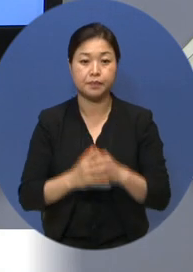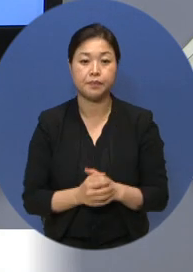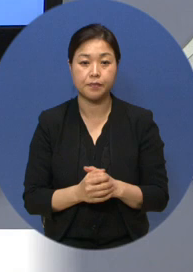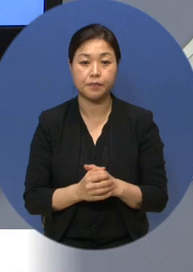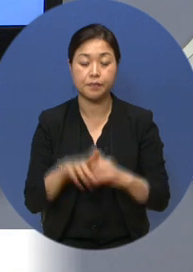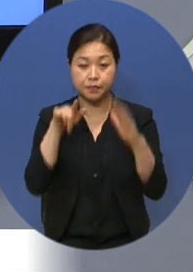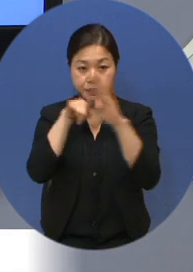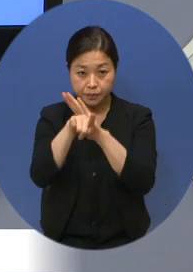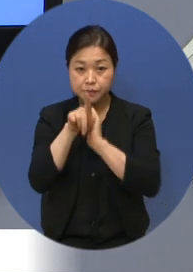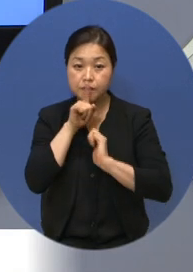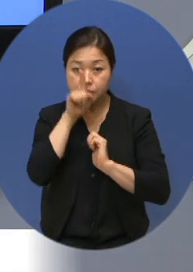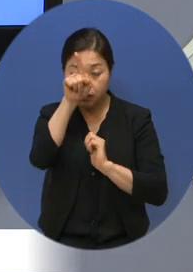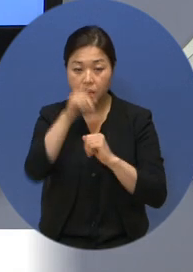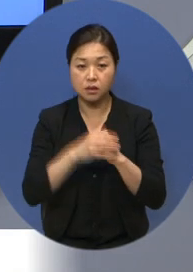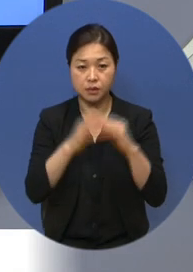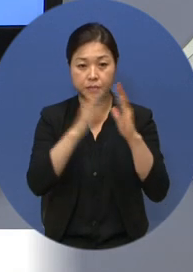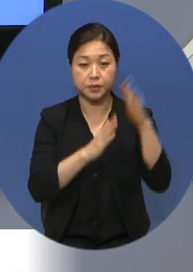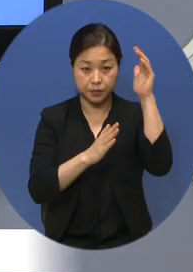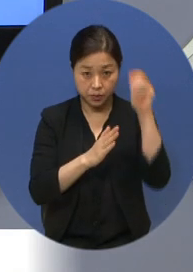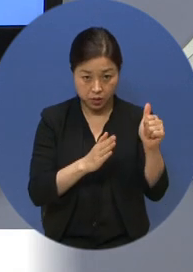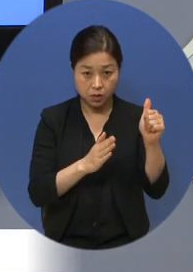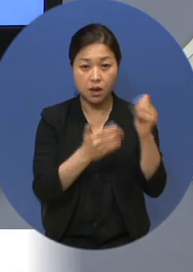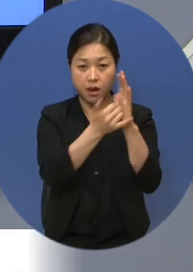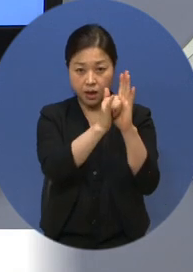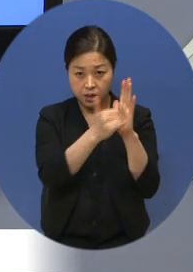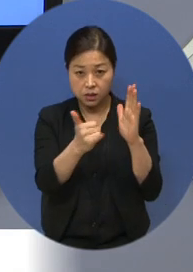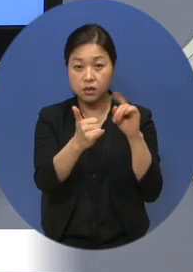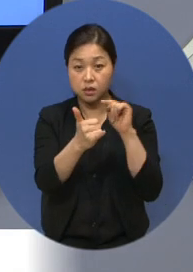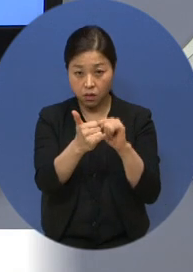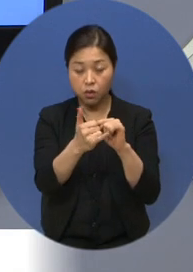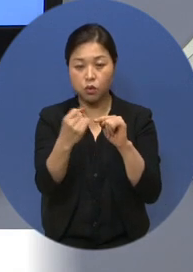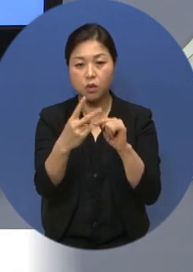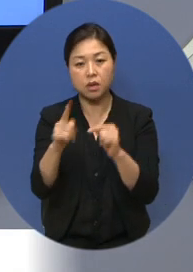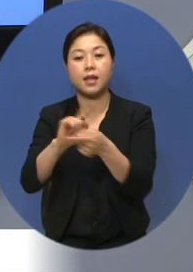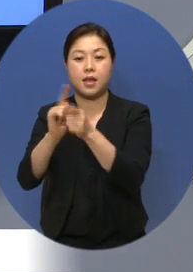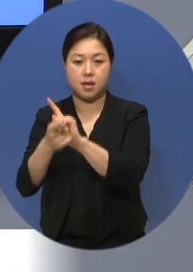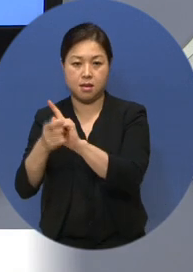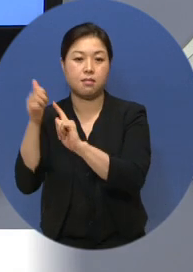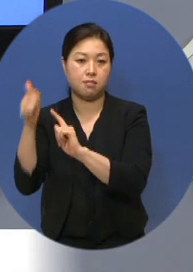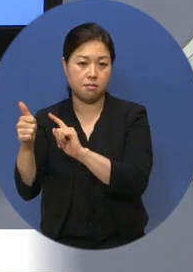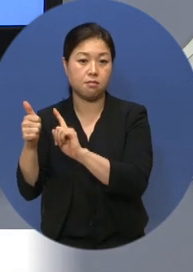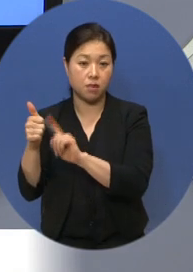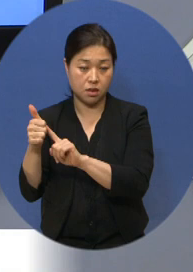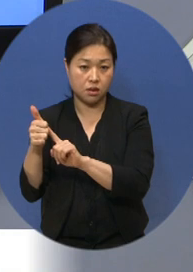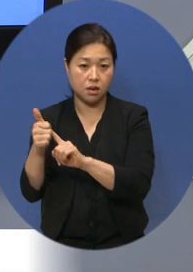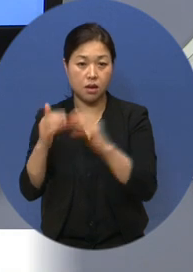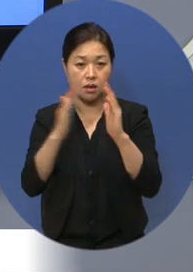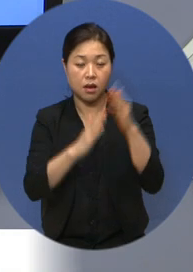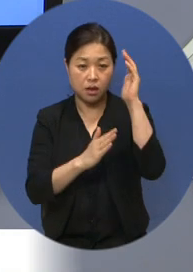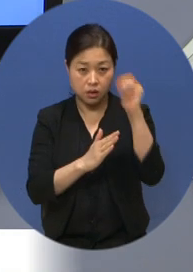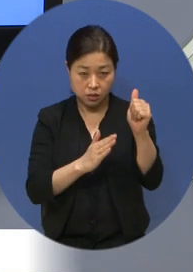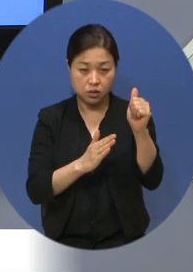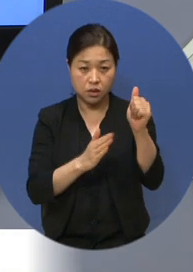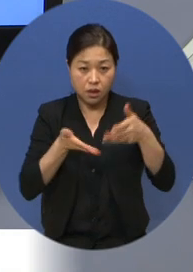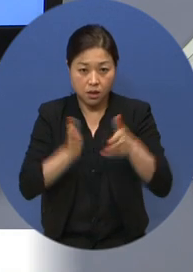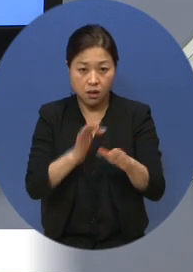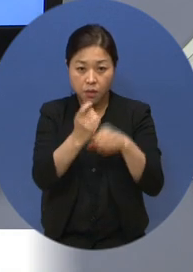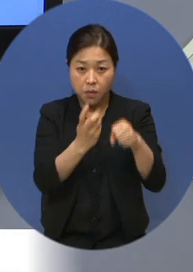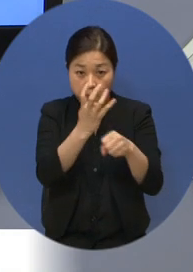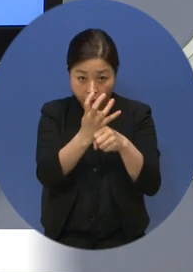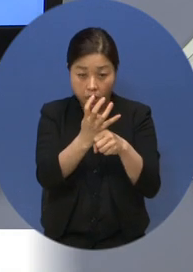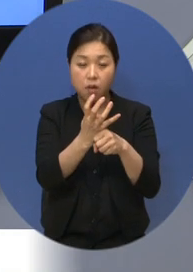방문신청 은 세대주 동일 세대 내 가구원 대리인이 세대주 출생 년도 별로 가능한 요일에